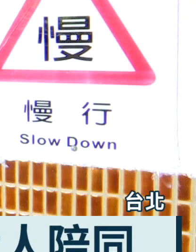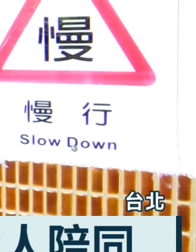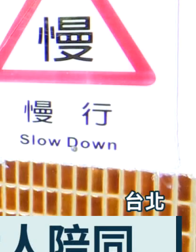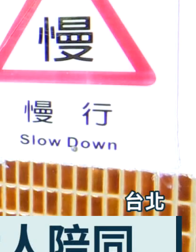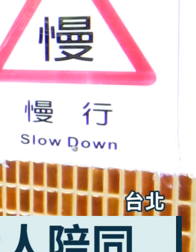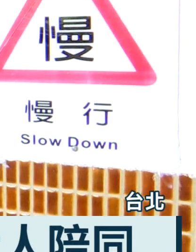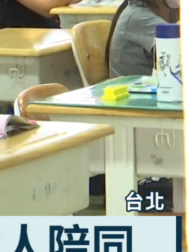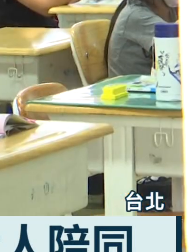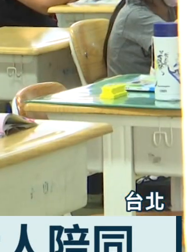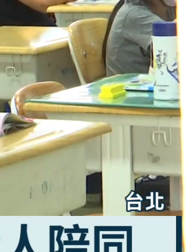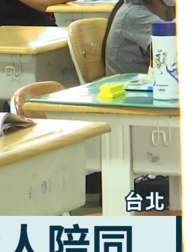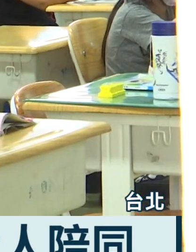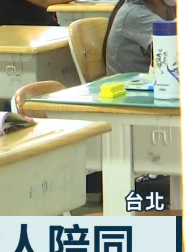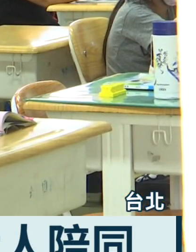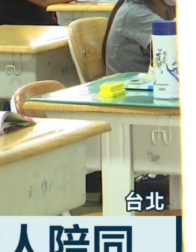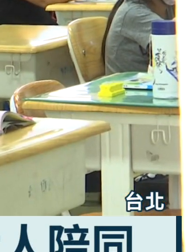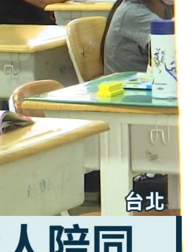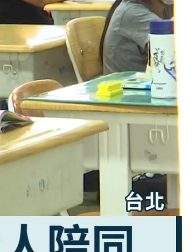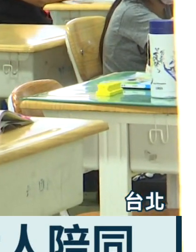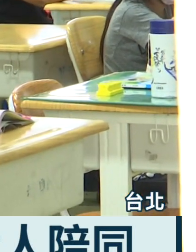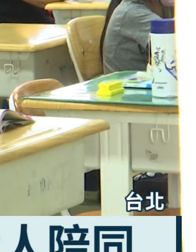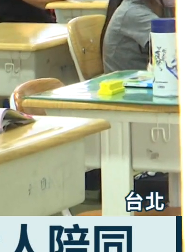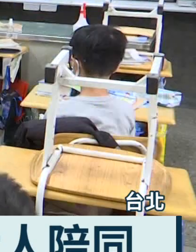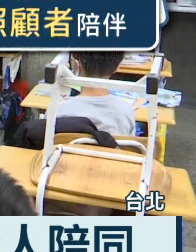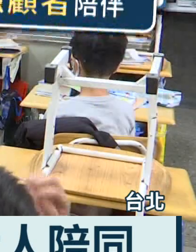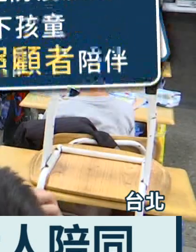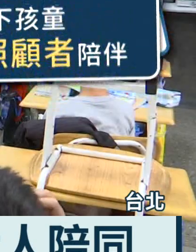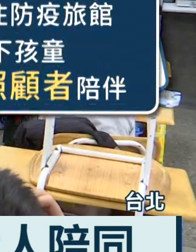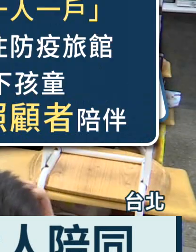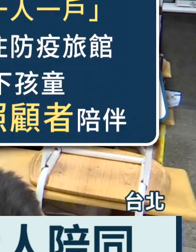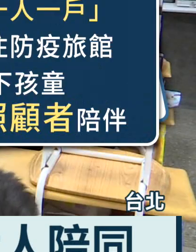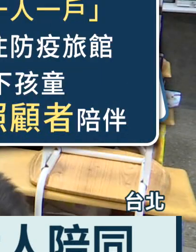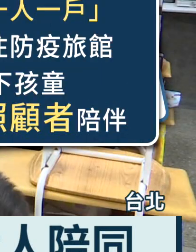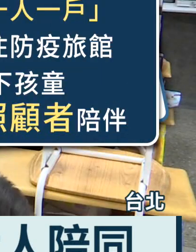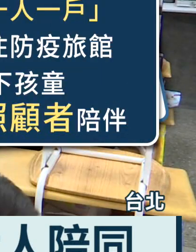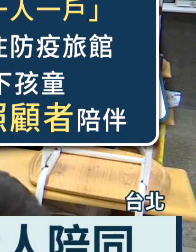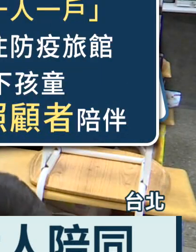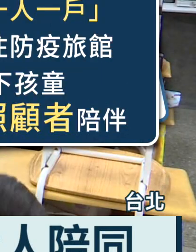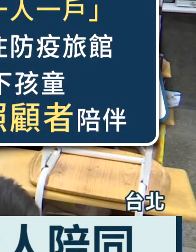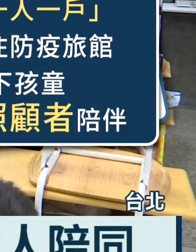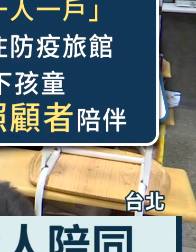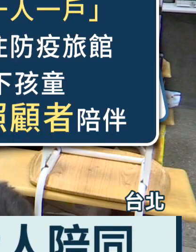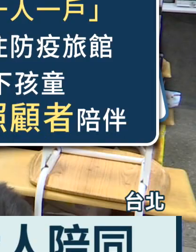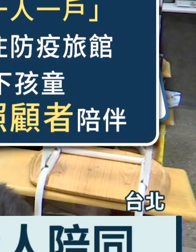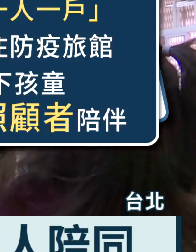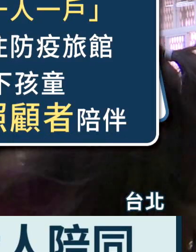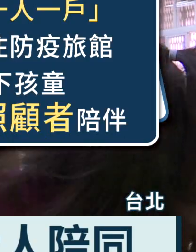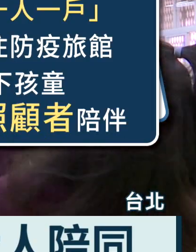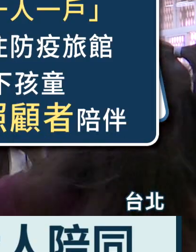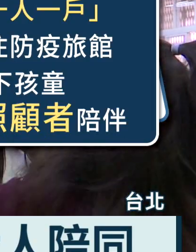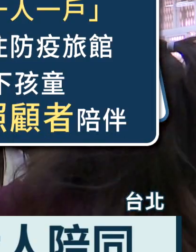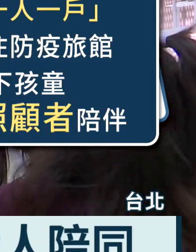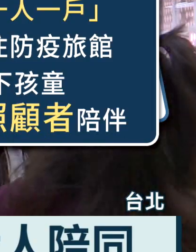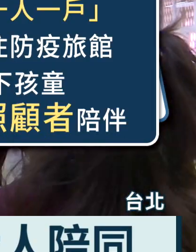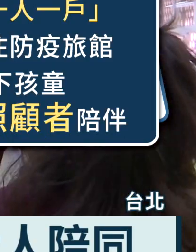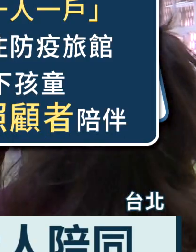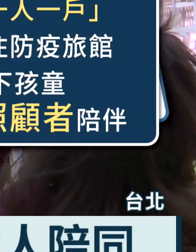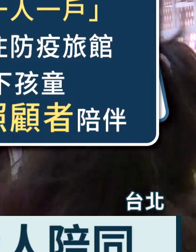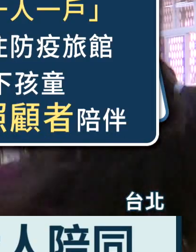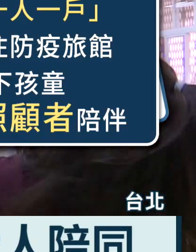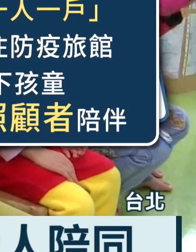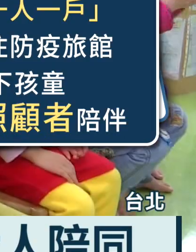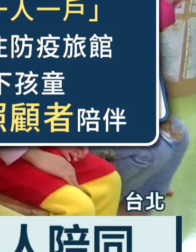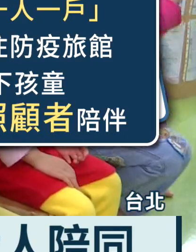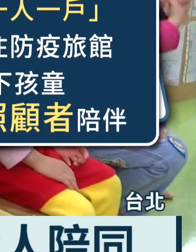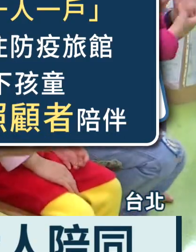了确诊者以外，学生都被框列居家隔离。北市规定，除非可以做到一人一户，不然都要住进防疫